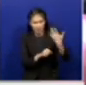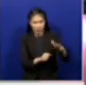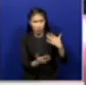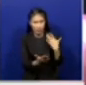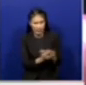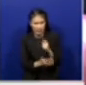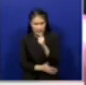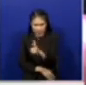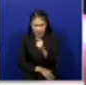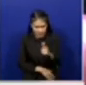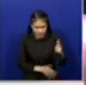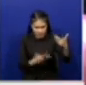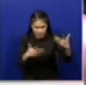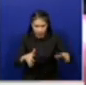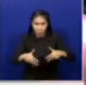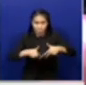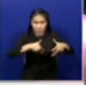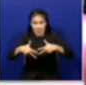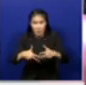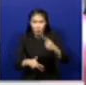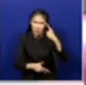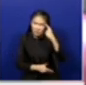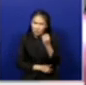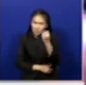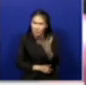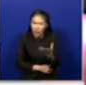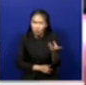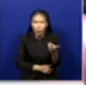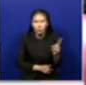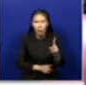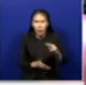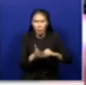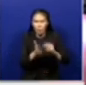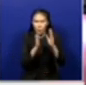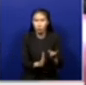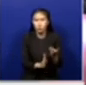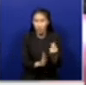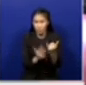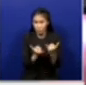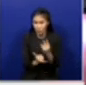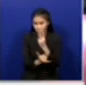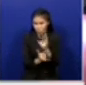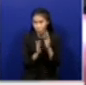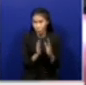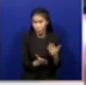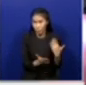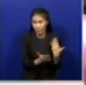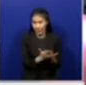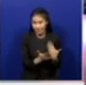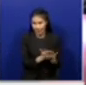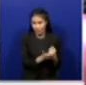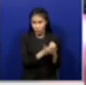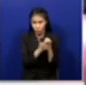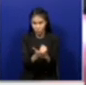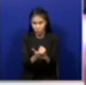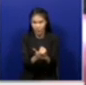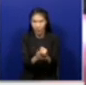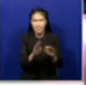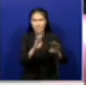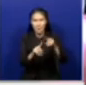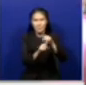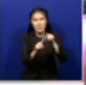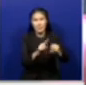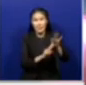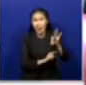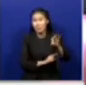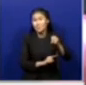ไปแล้วถึงประชาชนมากน้อยขนาดไหนล่าสุดเห็นว่าเงินเยียวยาเราไม่ทิ้งกันบอกว่า